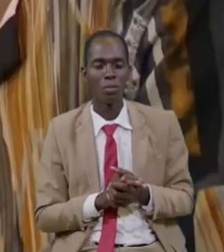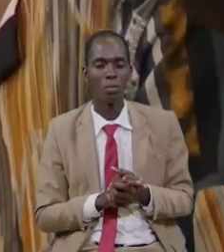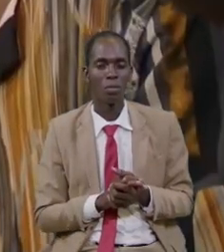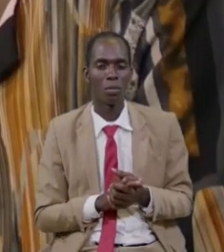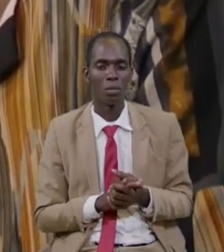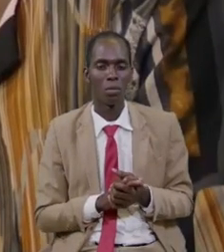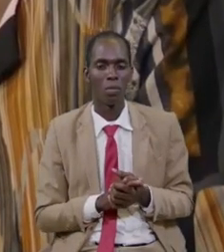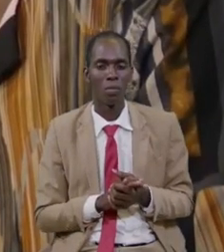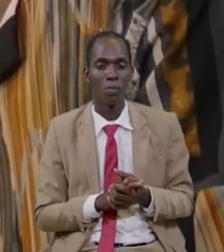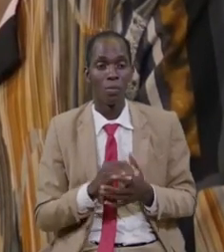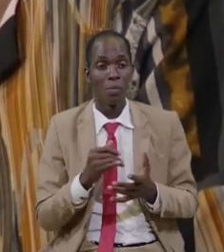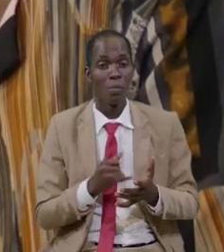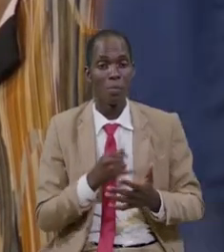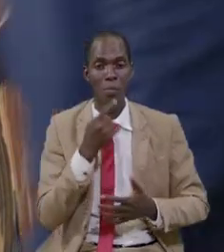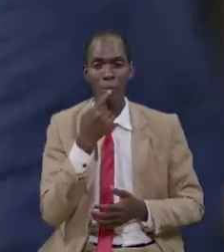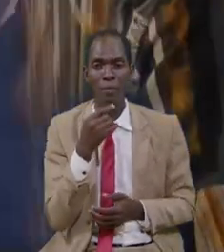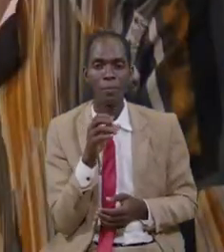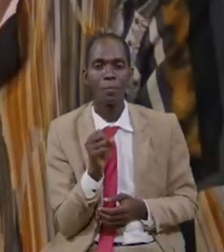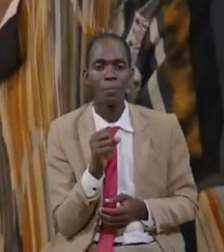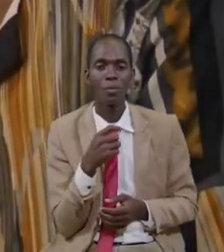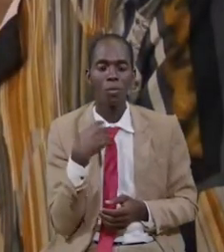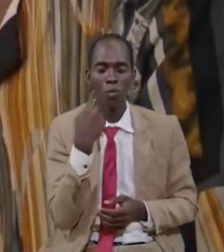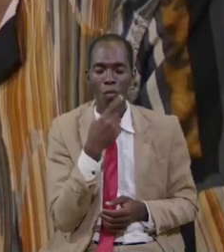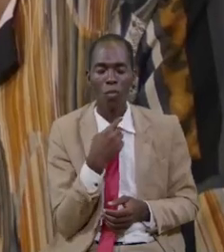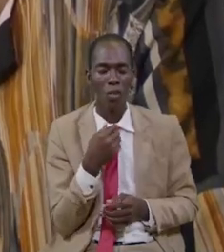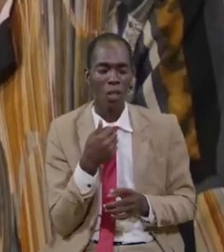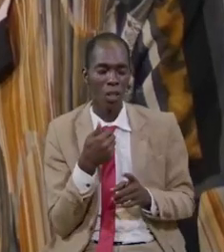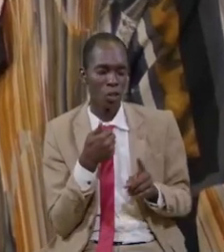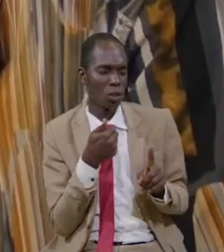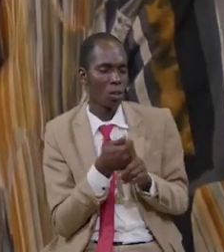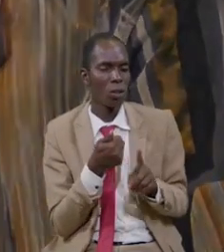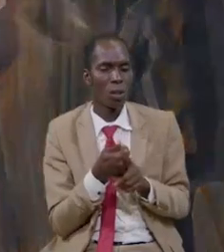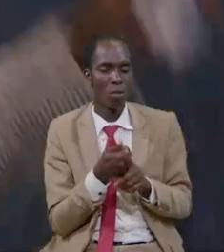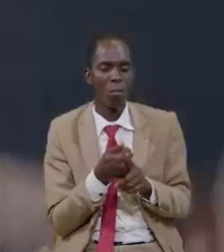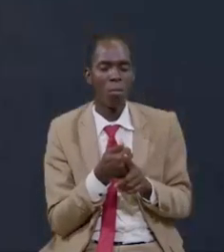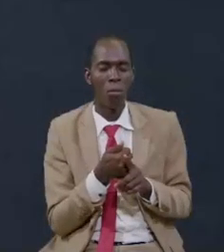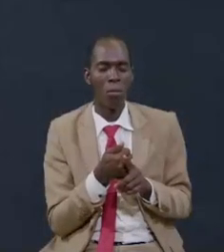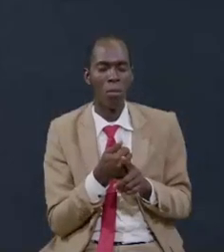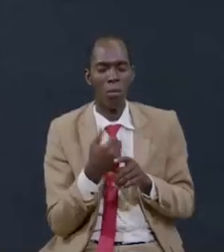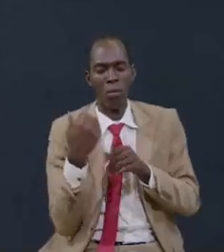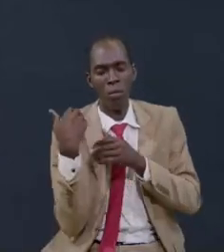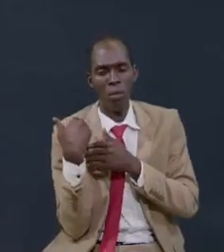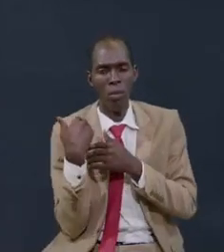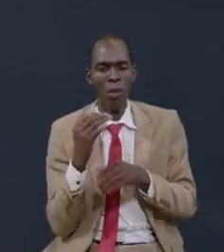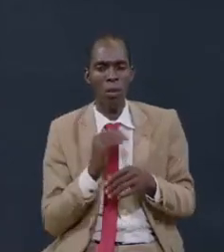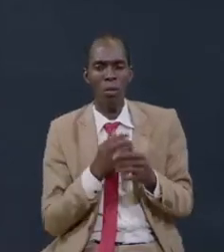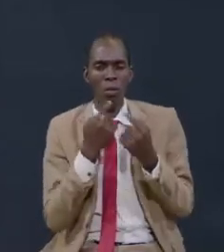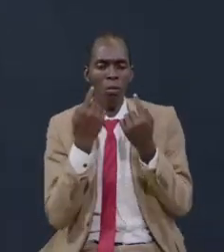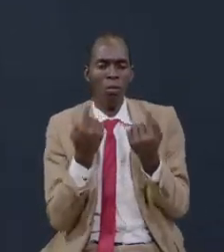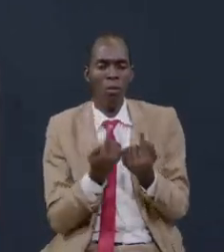Il nous dit, lui qui a porté lui-même nos péchés en son